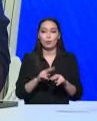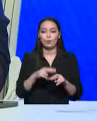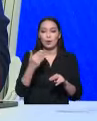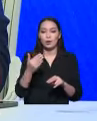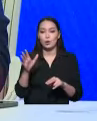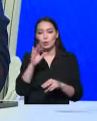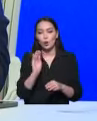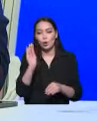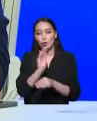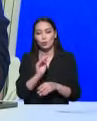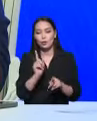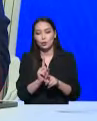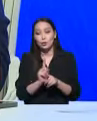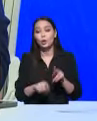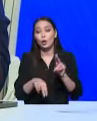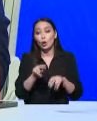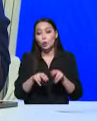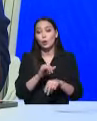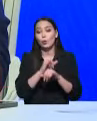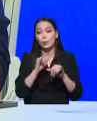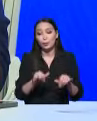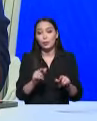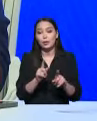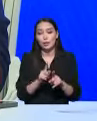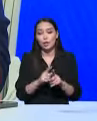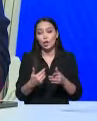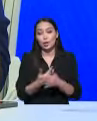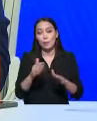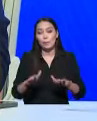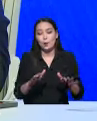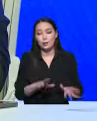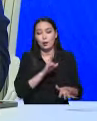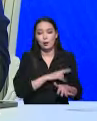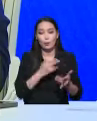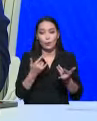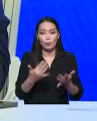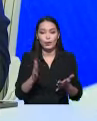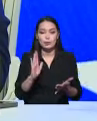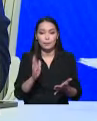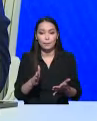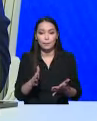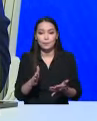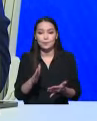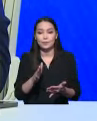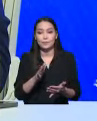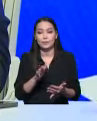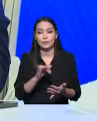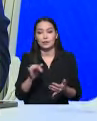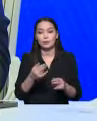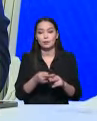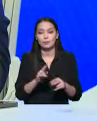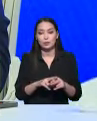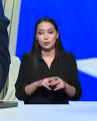қосымша құрылыстар салынып, жаңа оқу жылында пайдалануға беріледі. Жайлы мектеп ұлттық жобасы